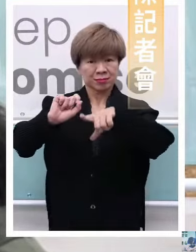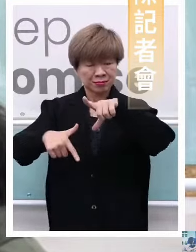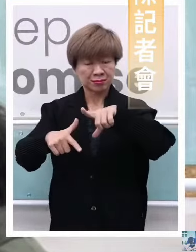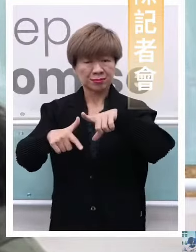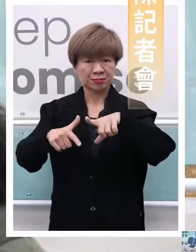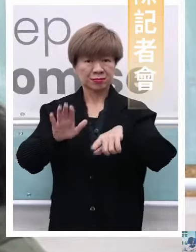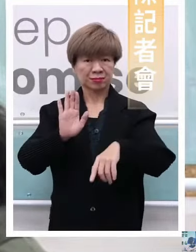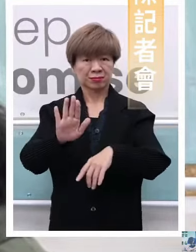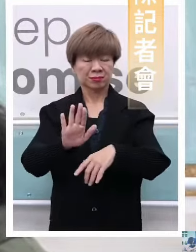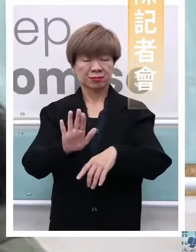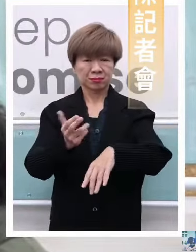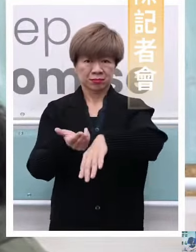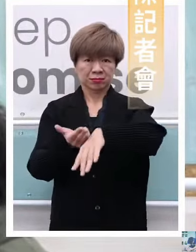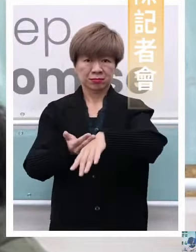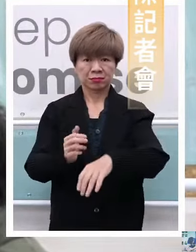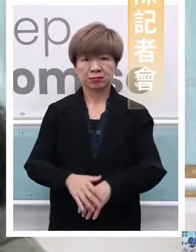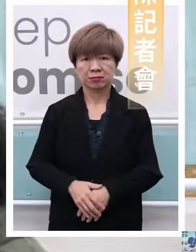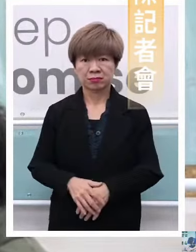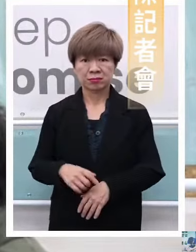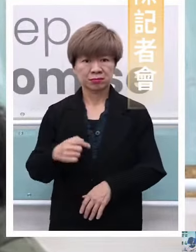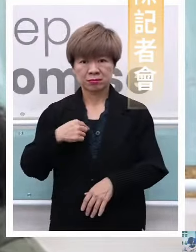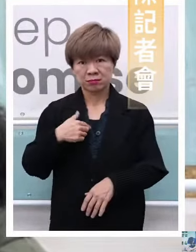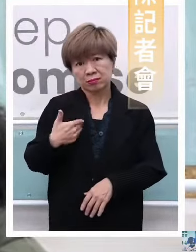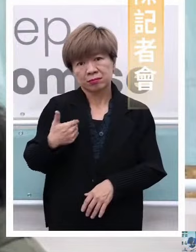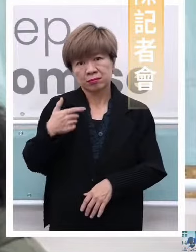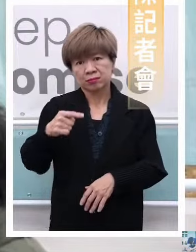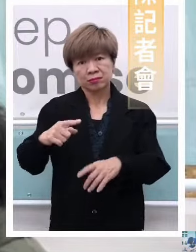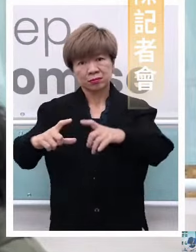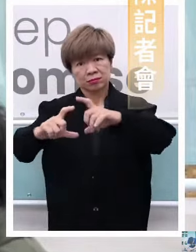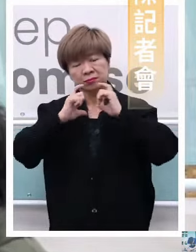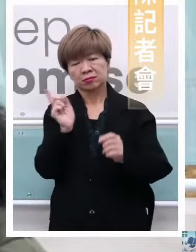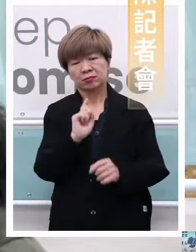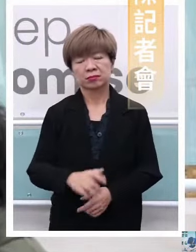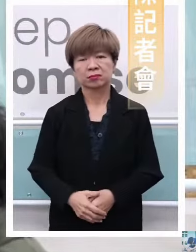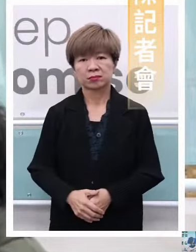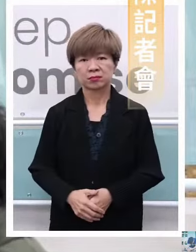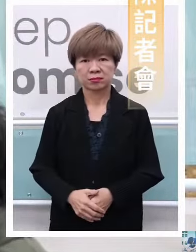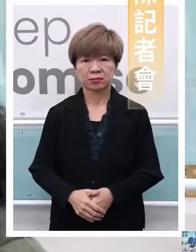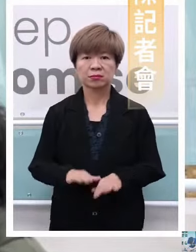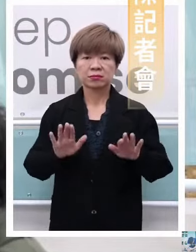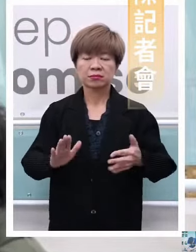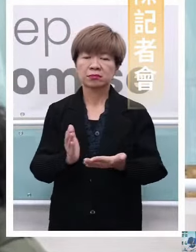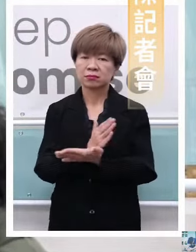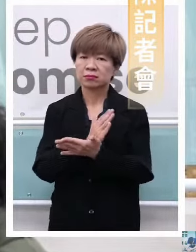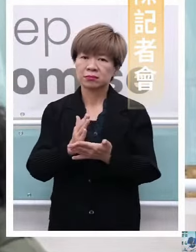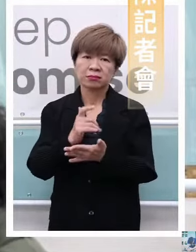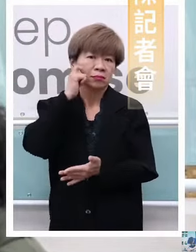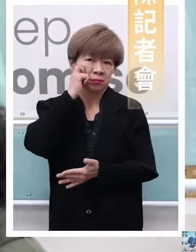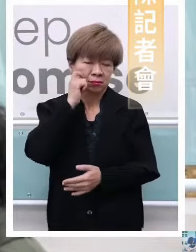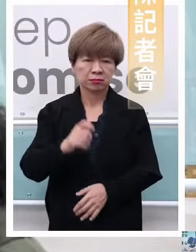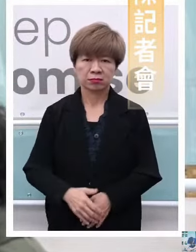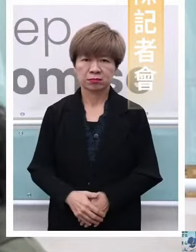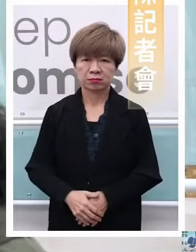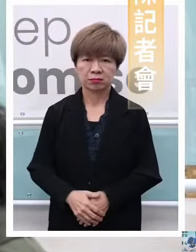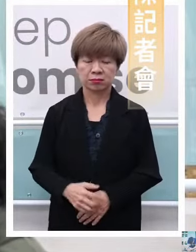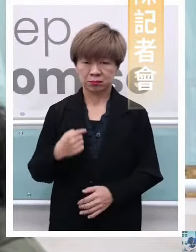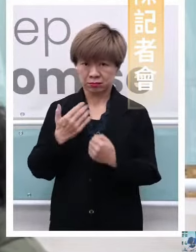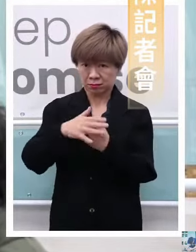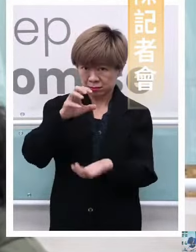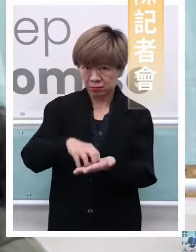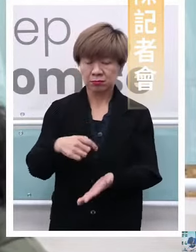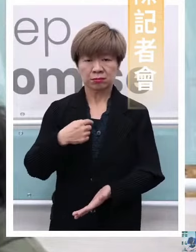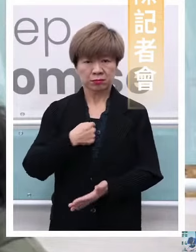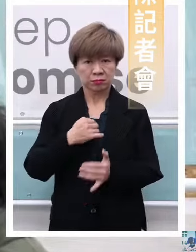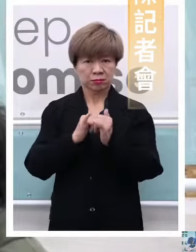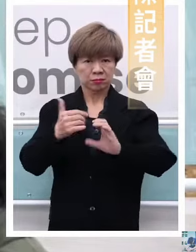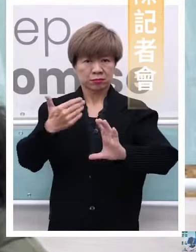业，我们也没有知道他的回应是怎么的之前，我先不做论断。可是我可以保证，就是在民事